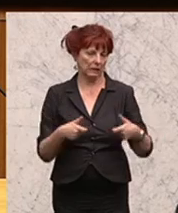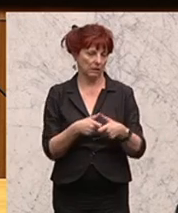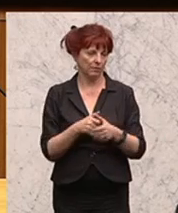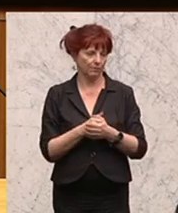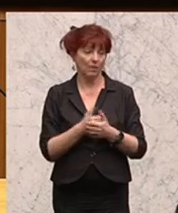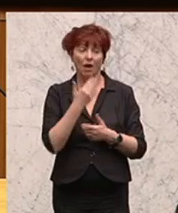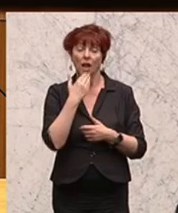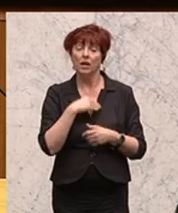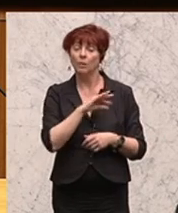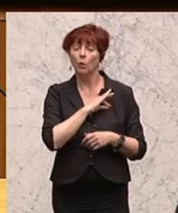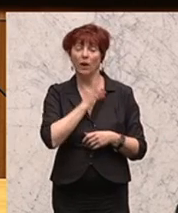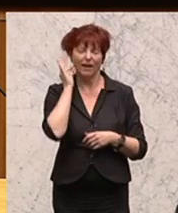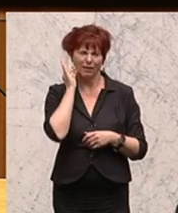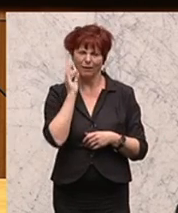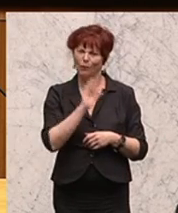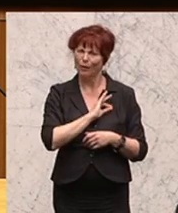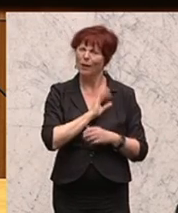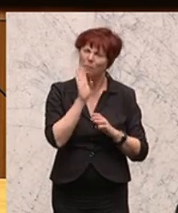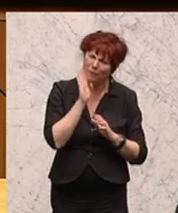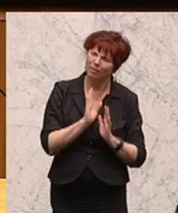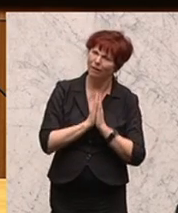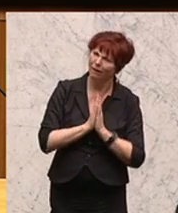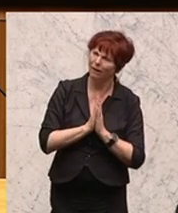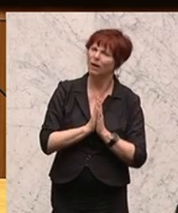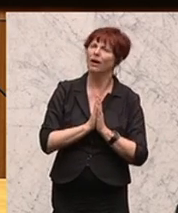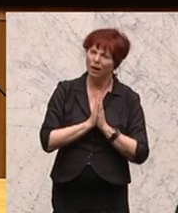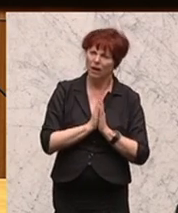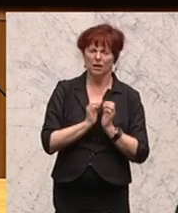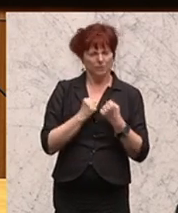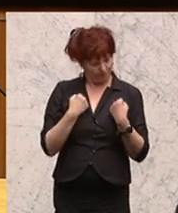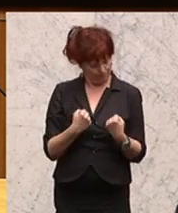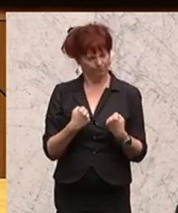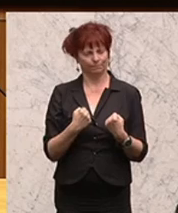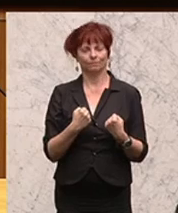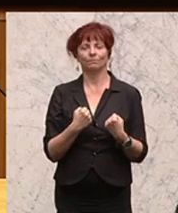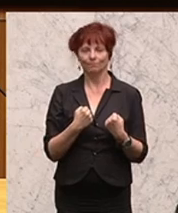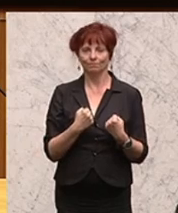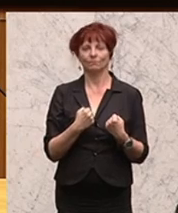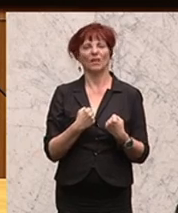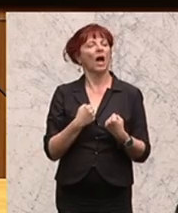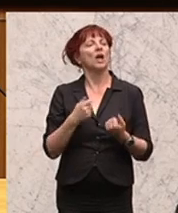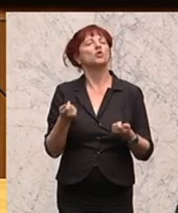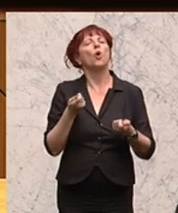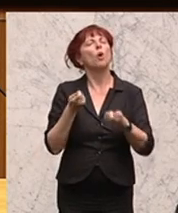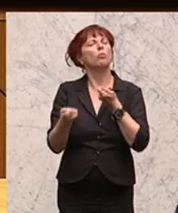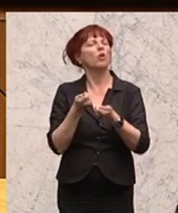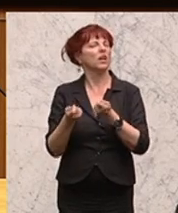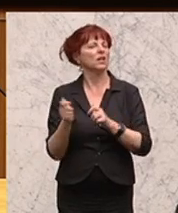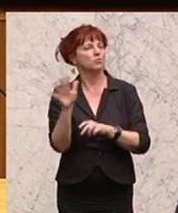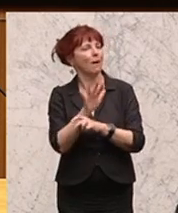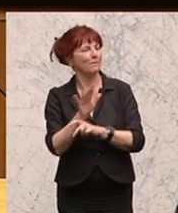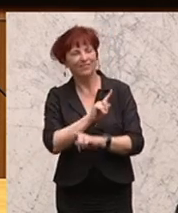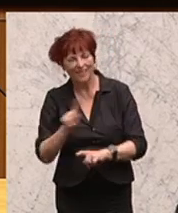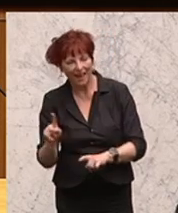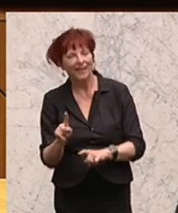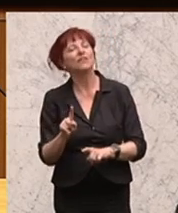Liebe Kolleginnen und Kollegen, geben Sie sich einen Ruck, weg vom politischen Kleingeld, folgen Sie der Vernunft und stimmen Sie der